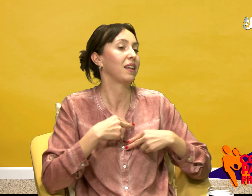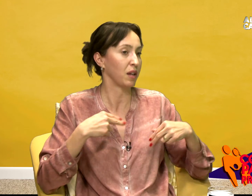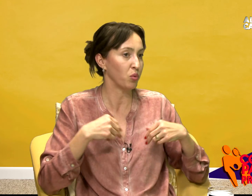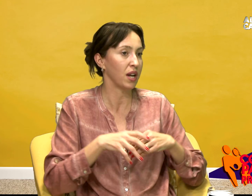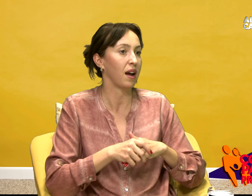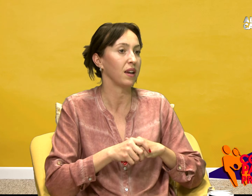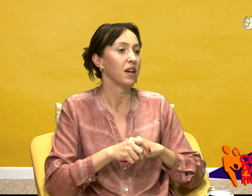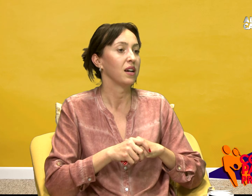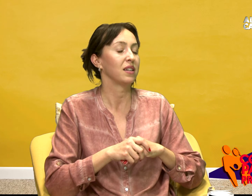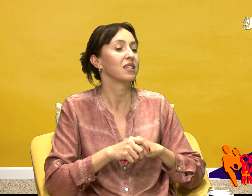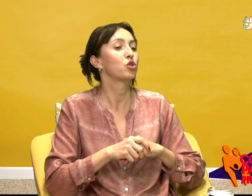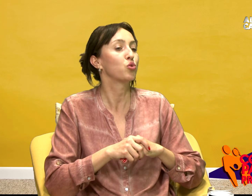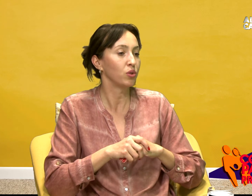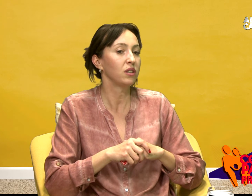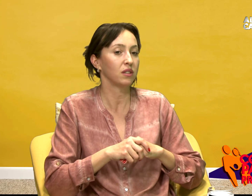la judecătorie, la tribunal,